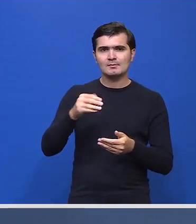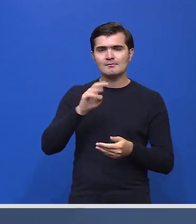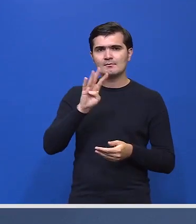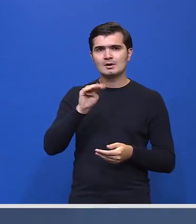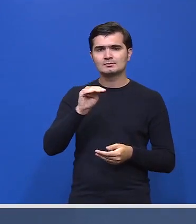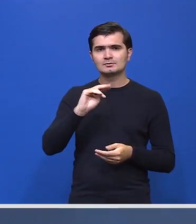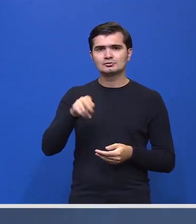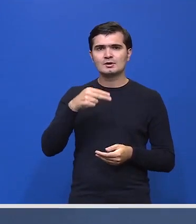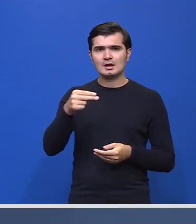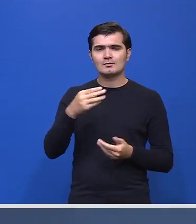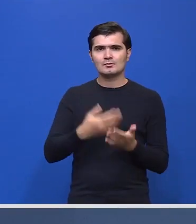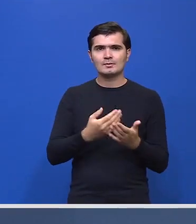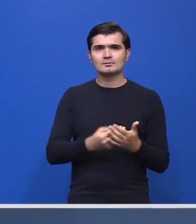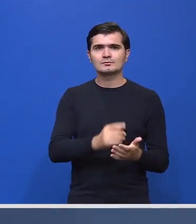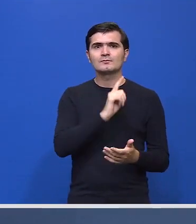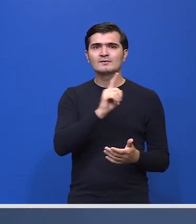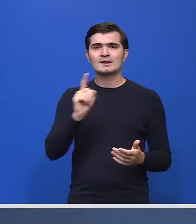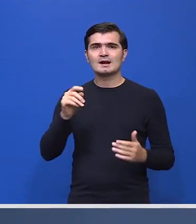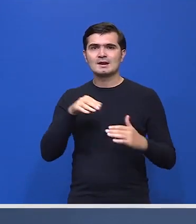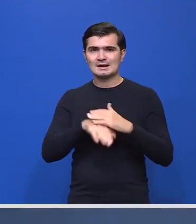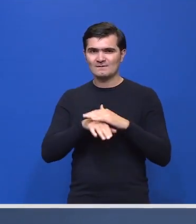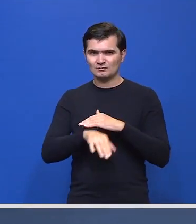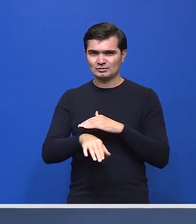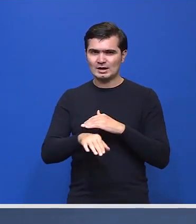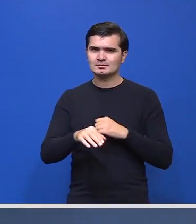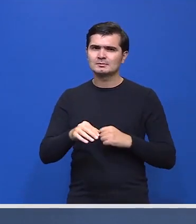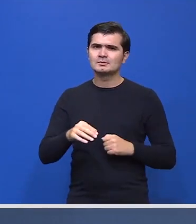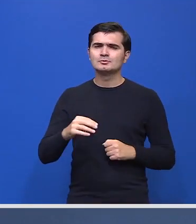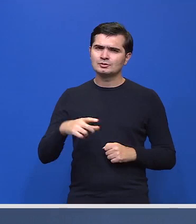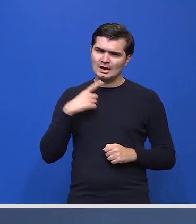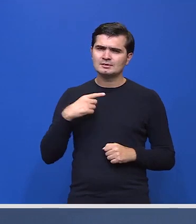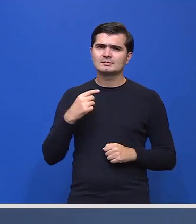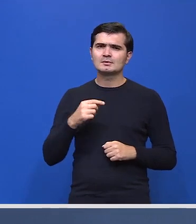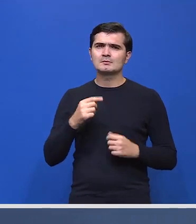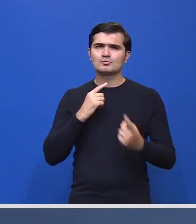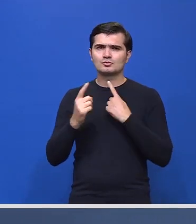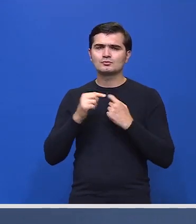de euro pe refugiat. Există discuții ca